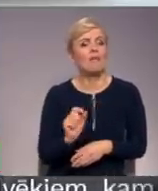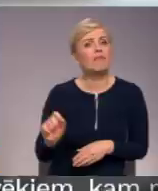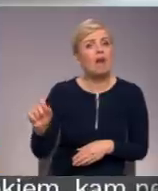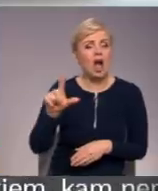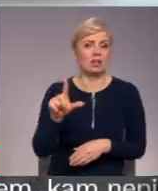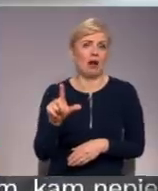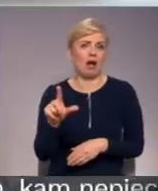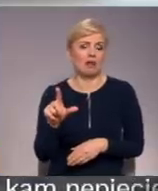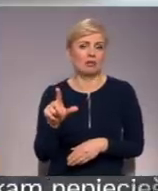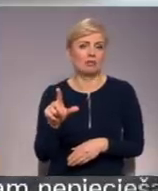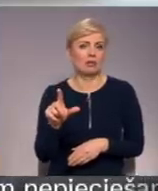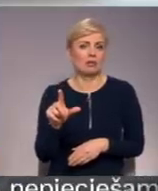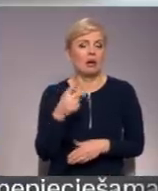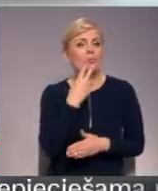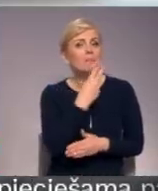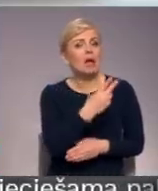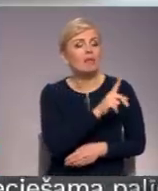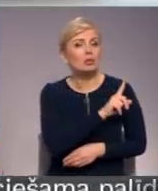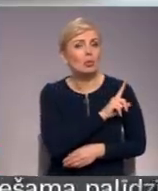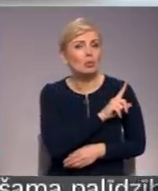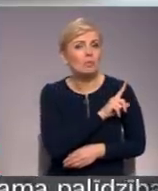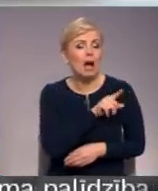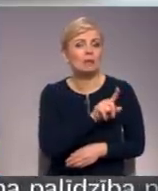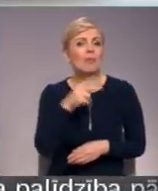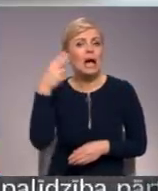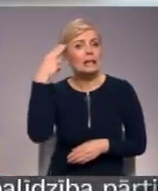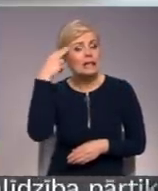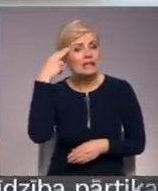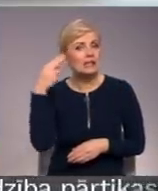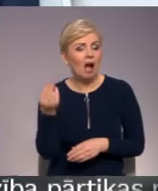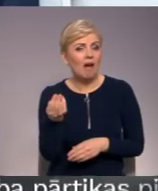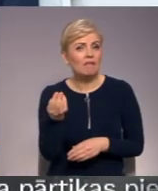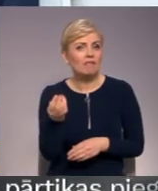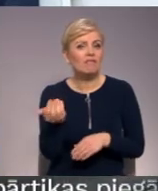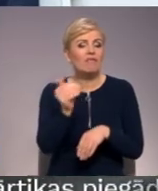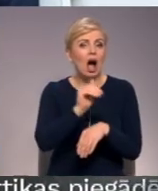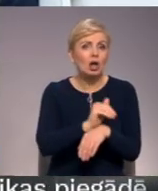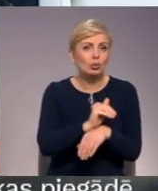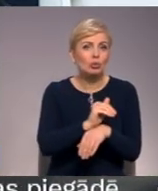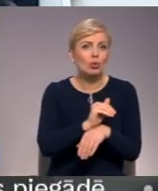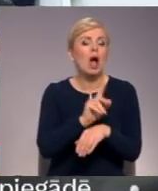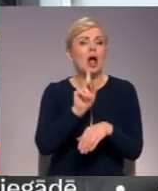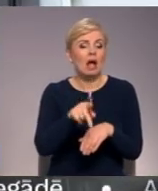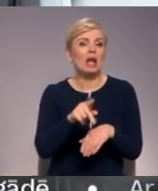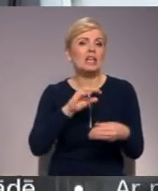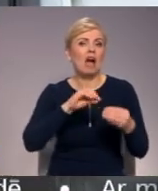vairāk pievērst uzmanību riska faktoriem, ieturēt distanci